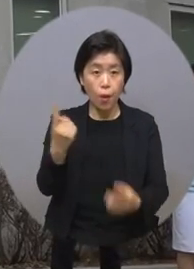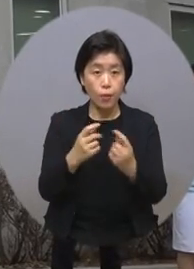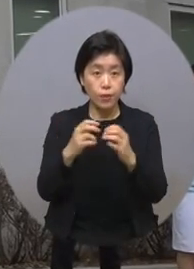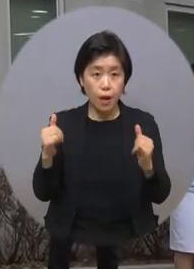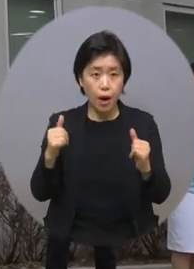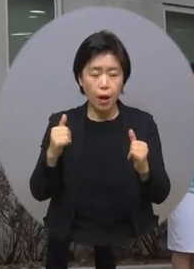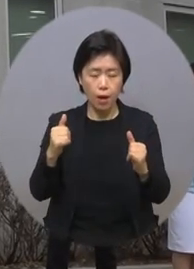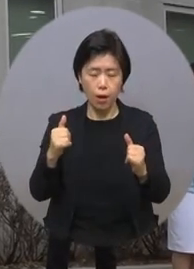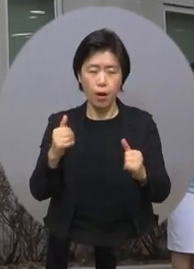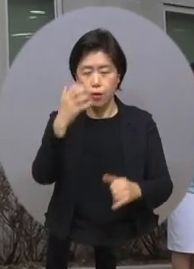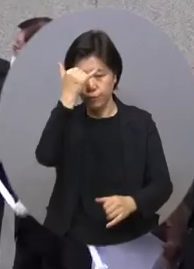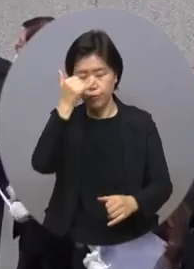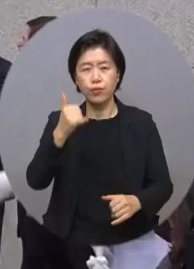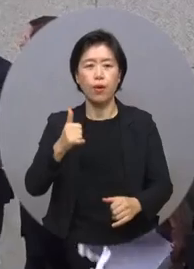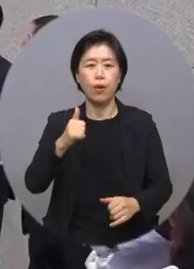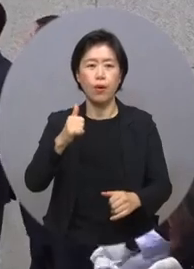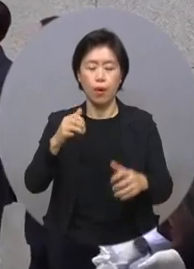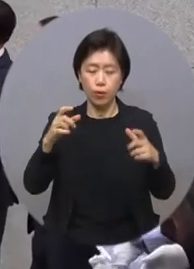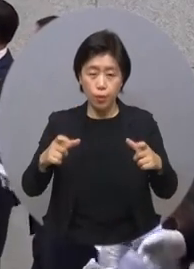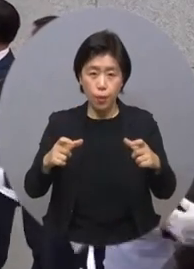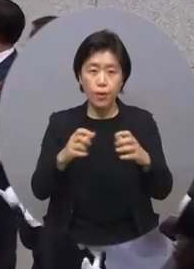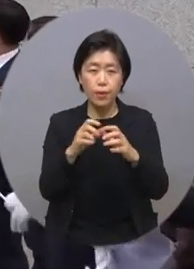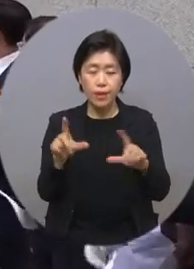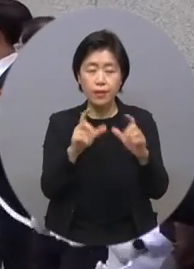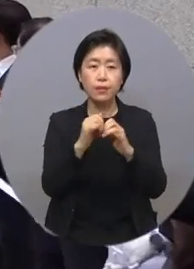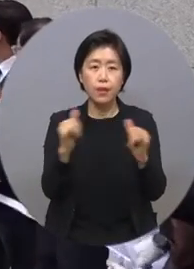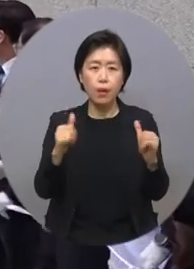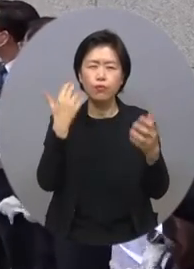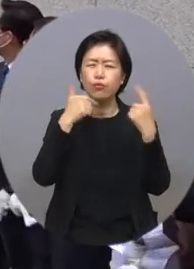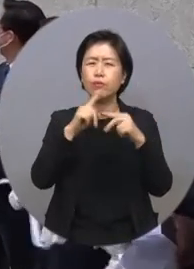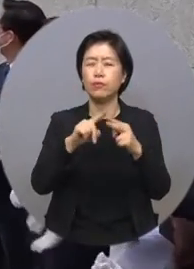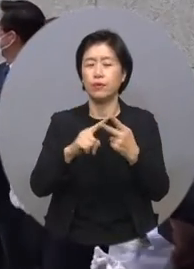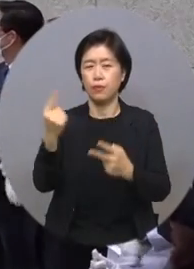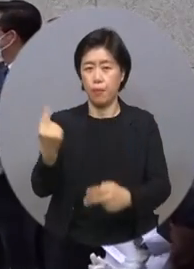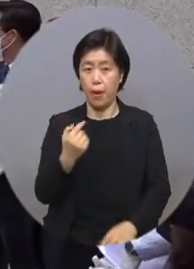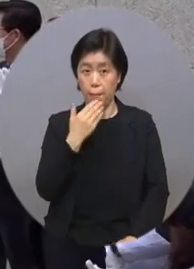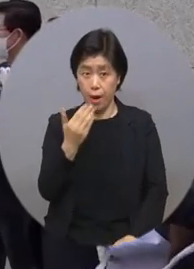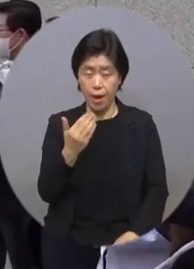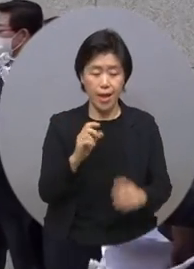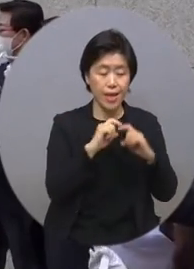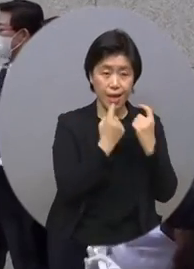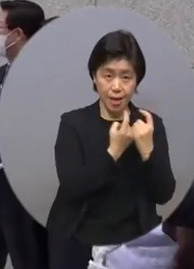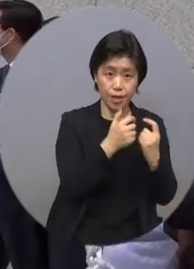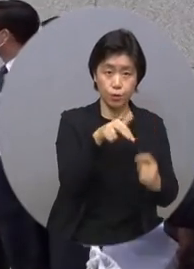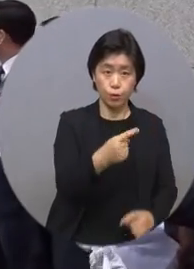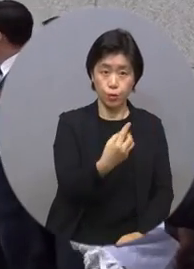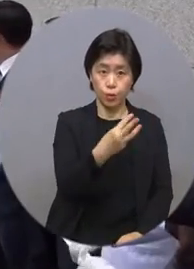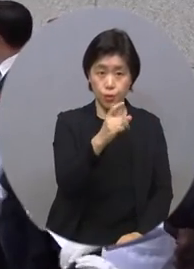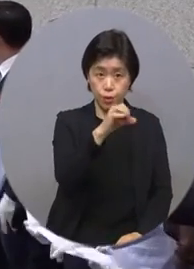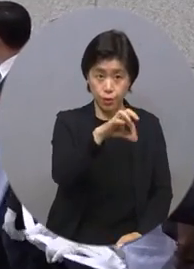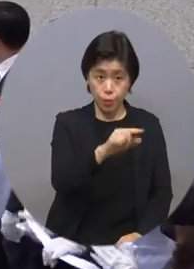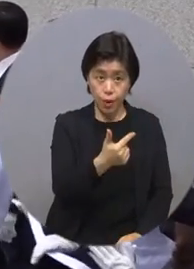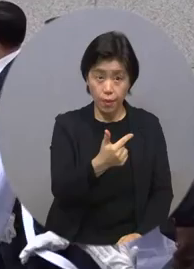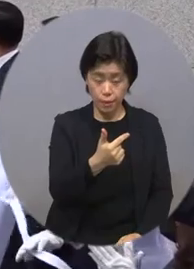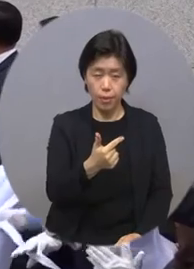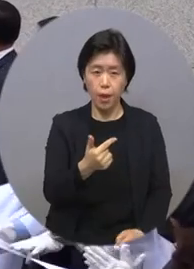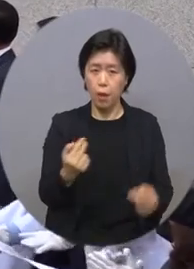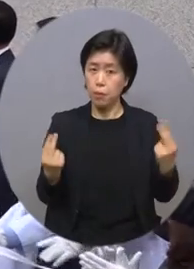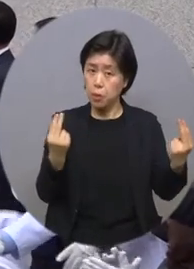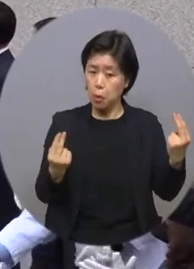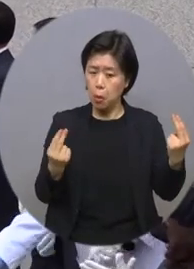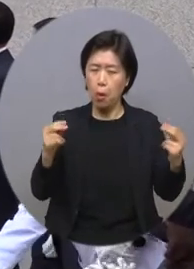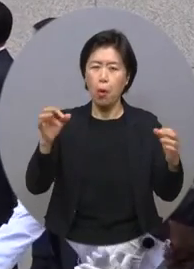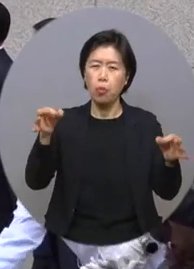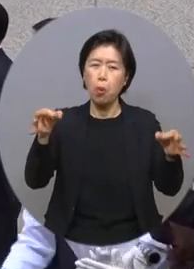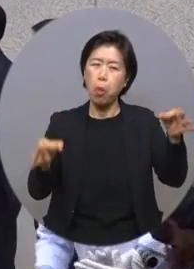가능하며 이용요금은 민간 산후조리원의 70에서 80% 수준인 2주 기준 182만